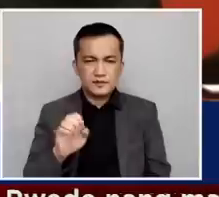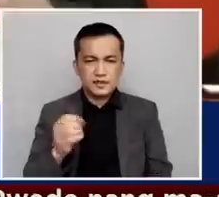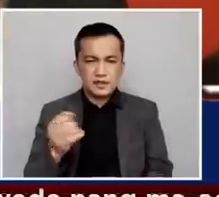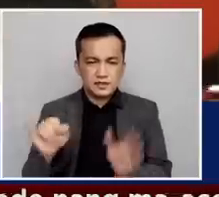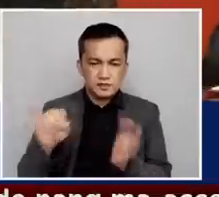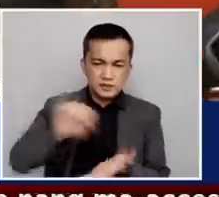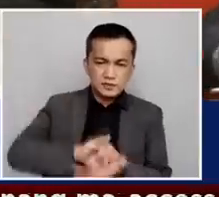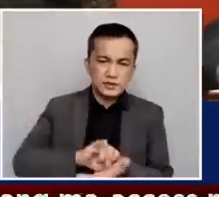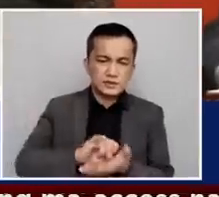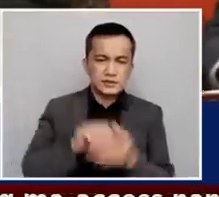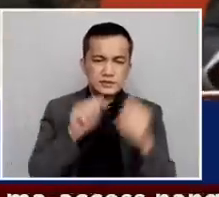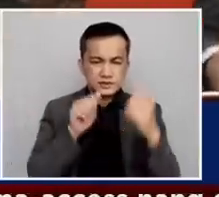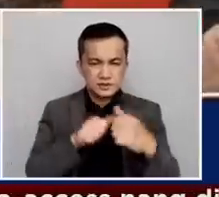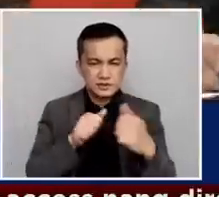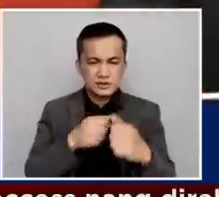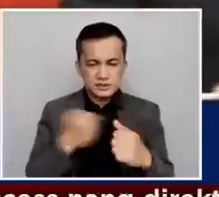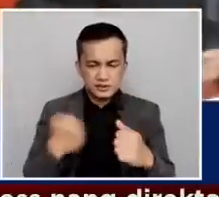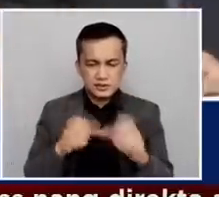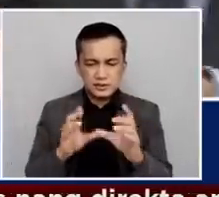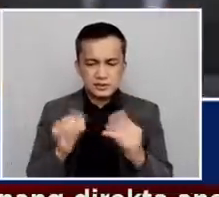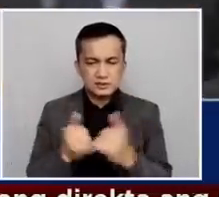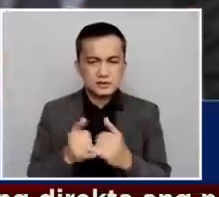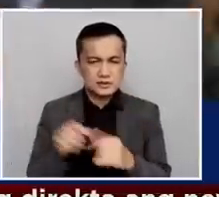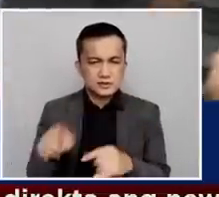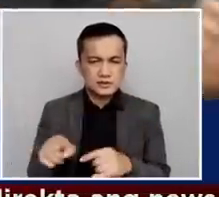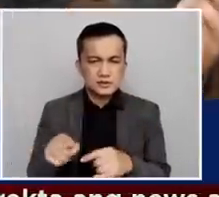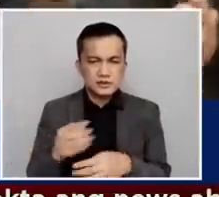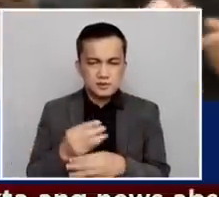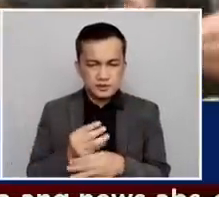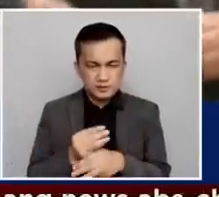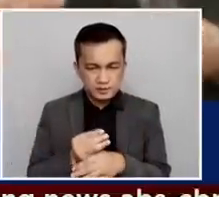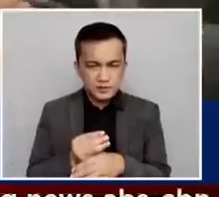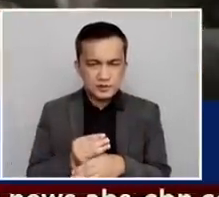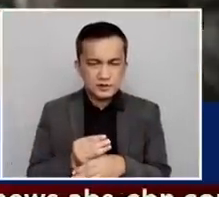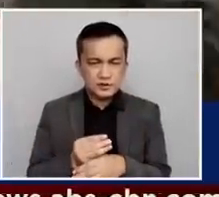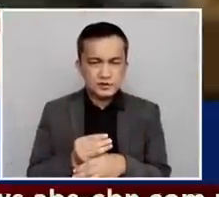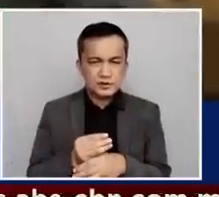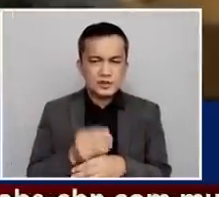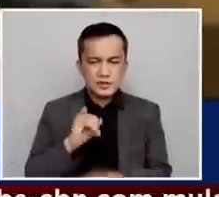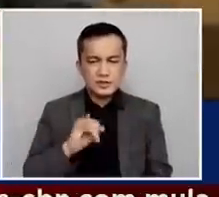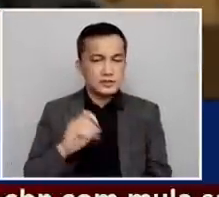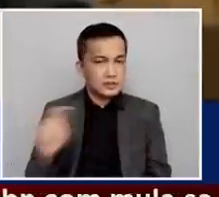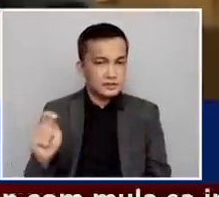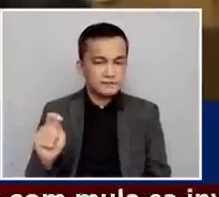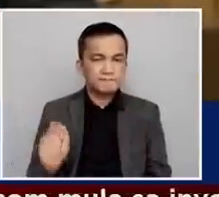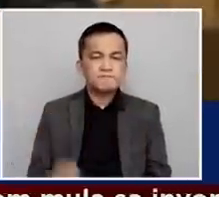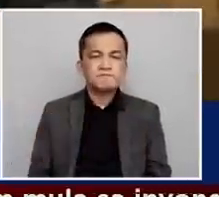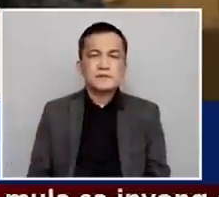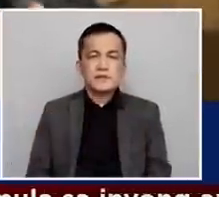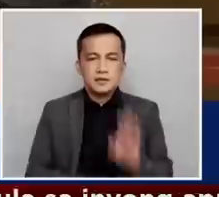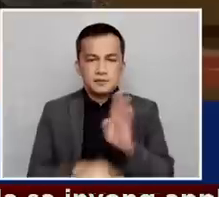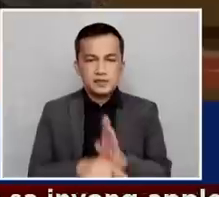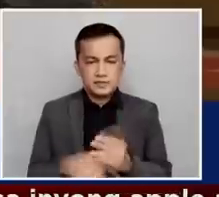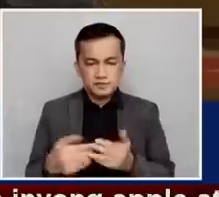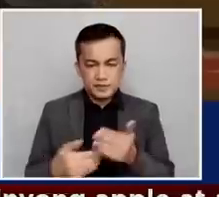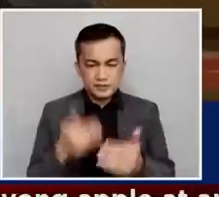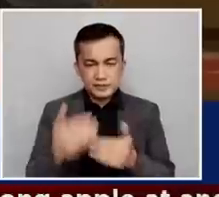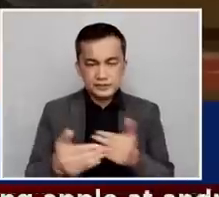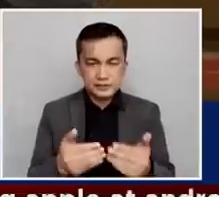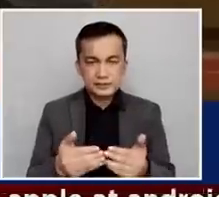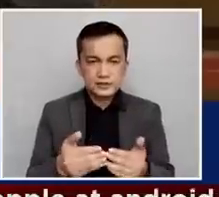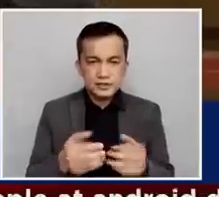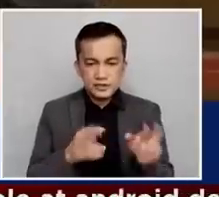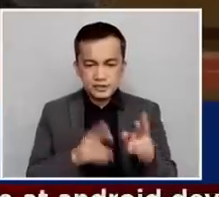mula sa Chinese companies sa larangan ng manufacturing, information technology, business process management at